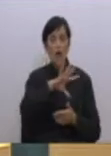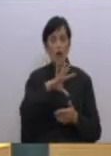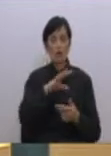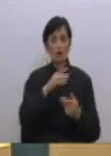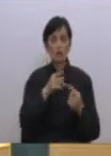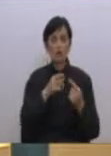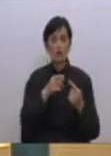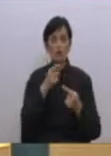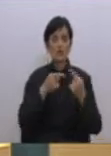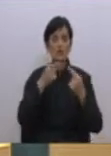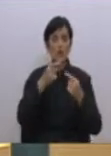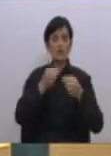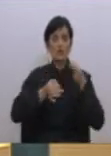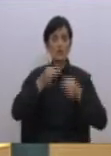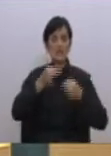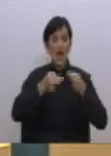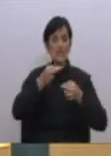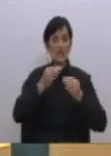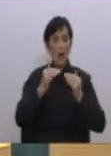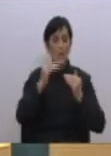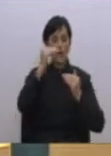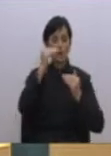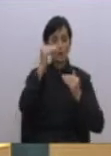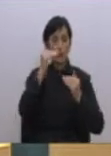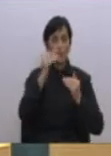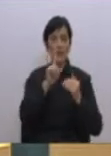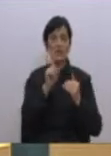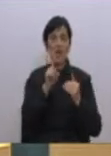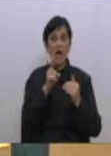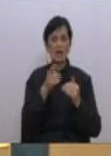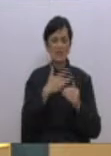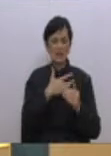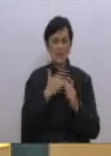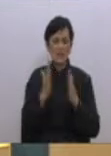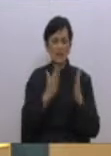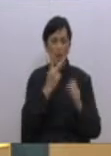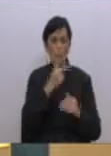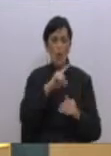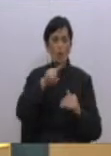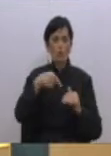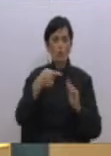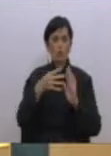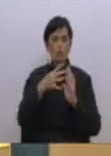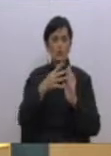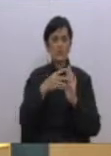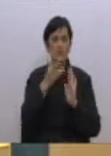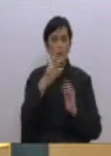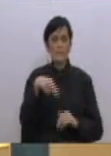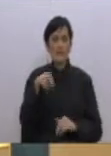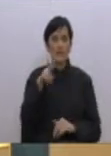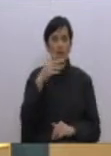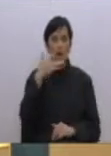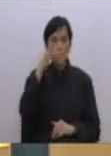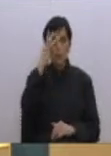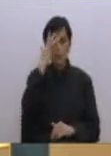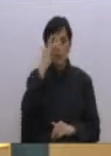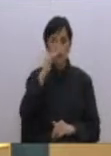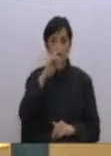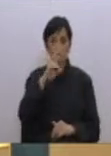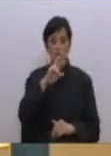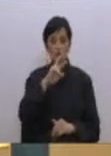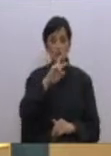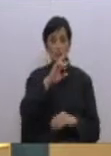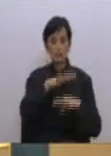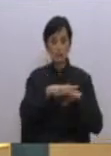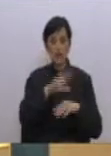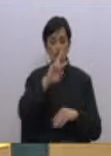საქართველოს არბიტრაჟ სასამართლოებში, რაც შეადგენს დაახლოებით 2.9 მილიარდ ამერიკულ შეერთებულ შტატების